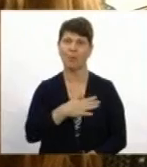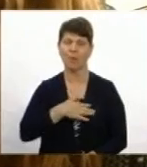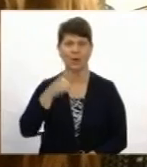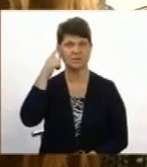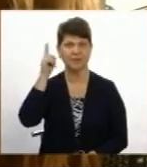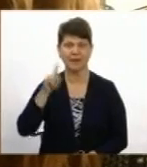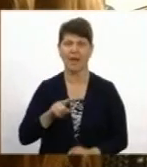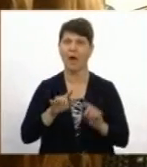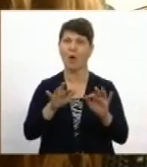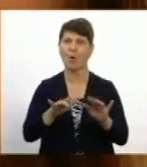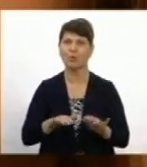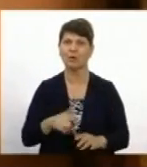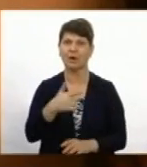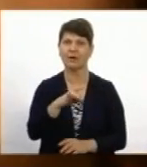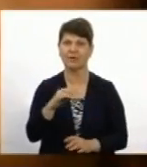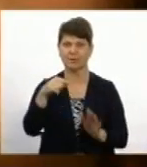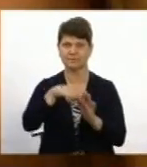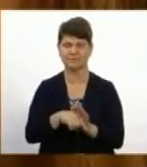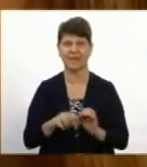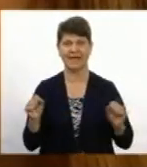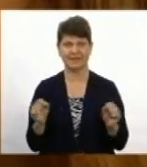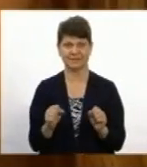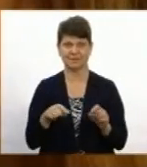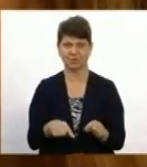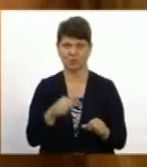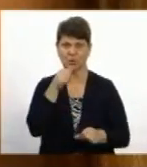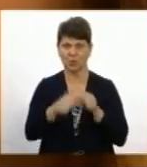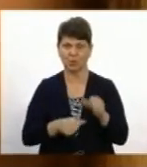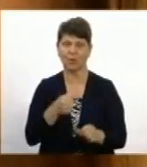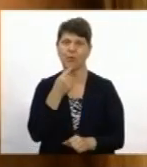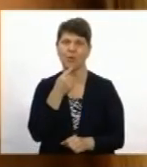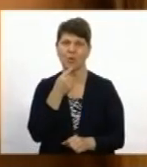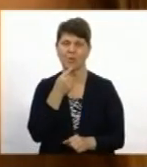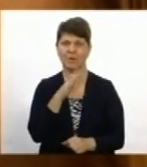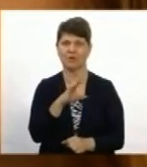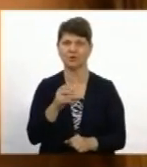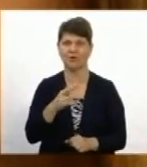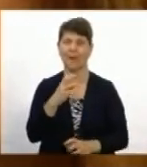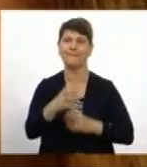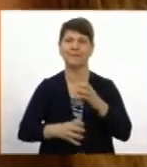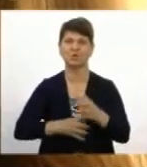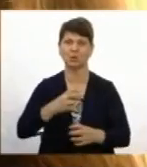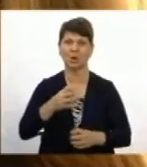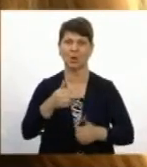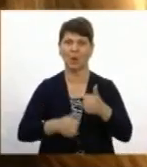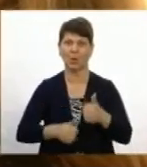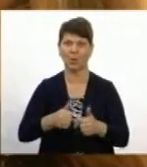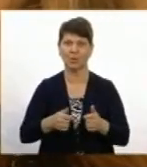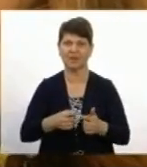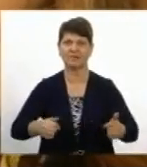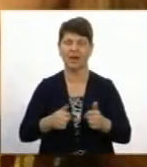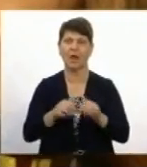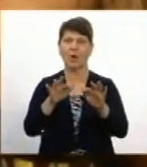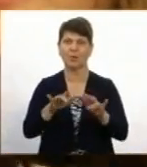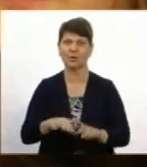комп'ютерної графіки більш поглиблили. Взимку цього року спробувати свої сили Софія вирішила у міжнародному конкурсі у сфері